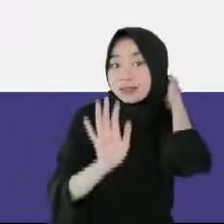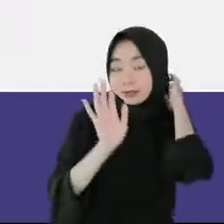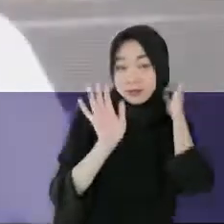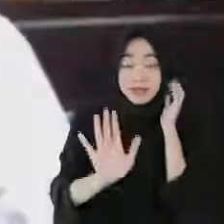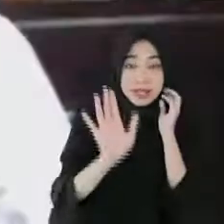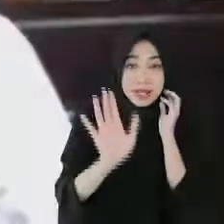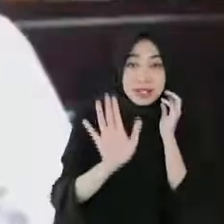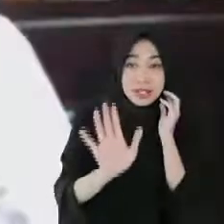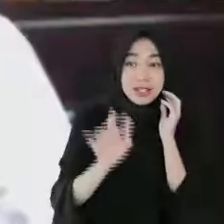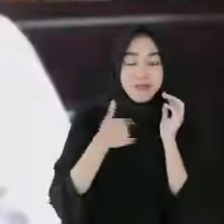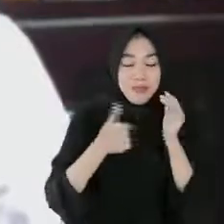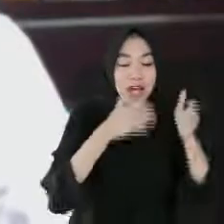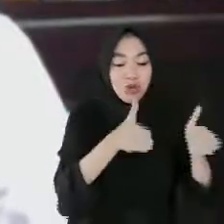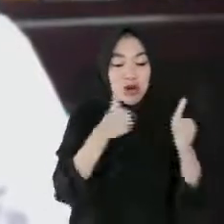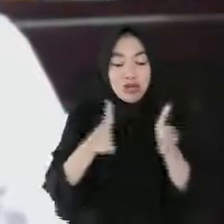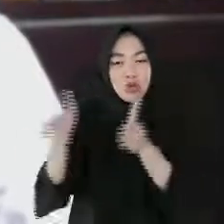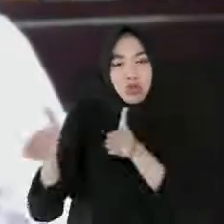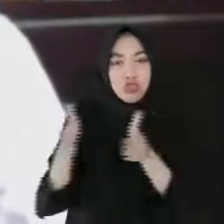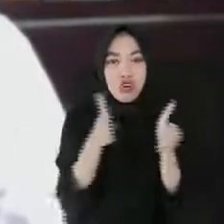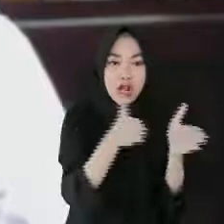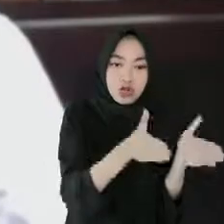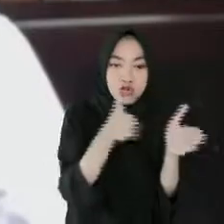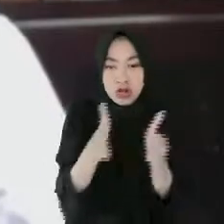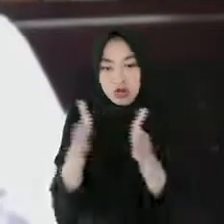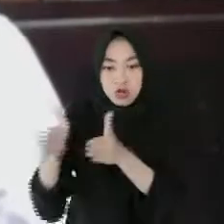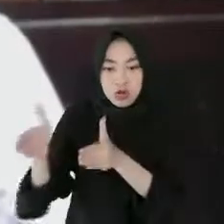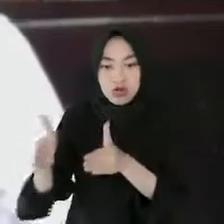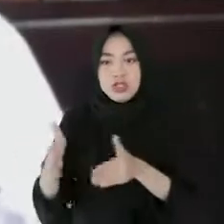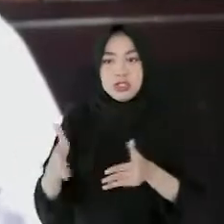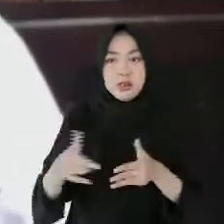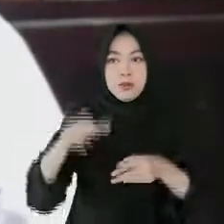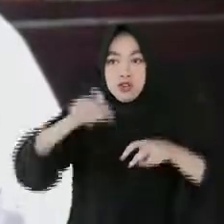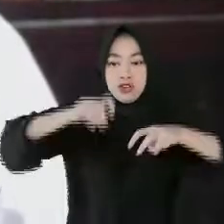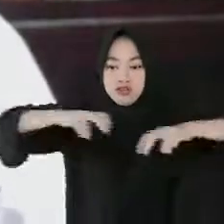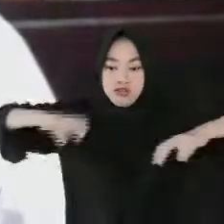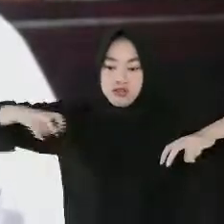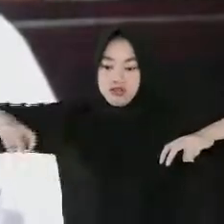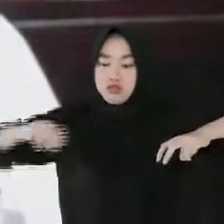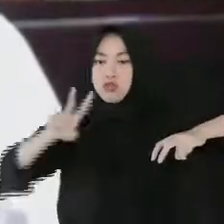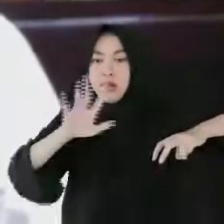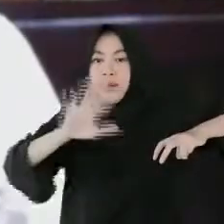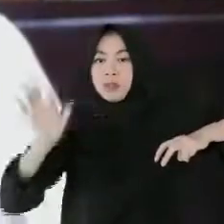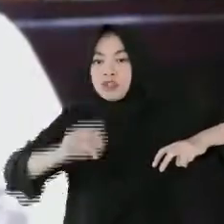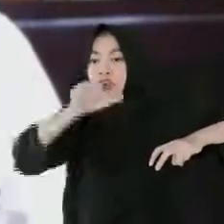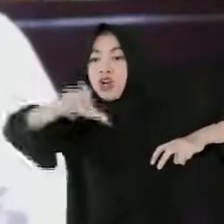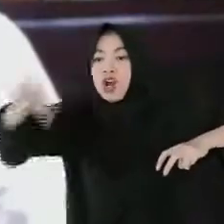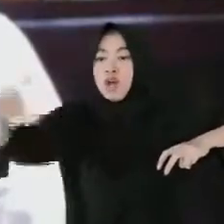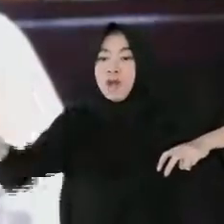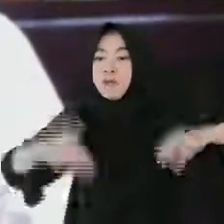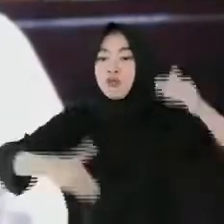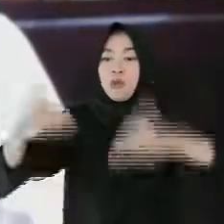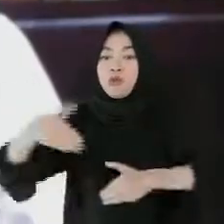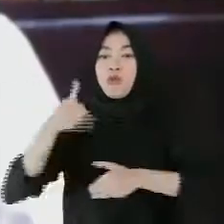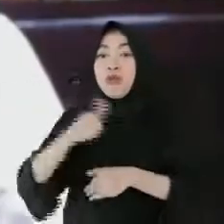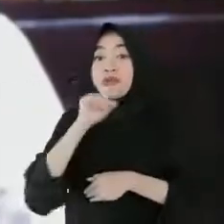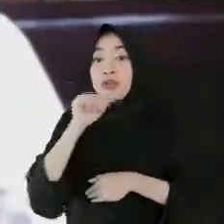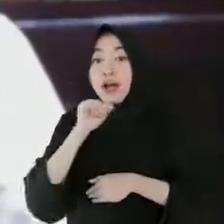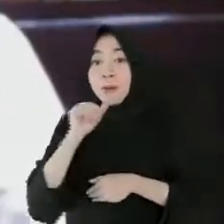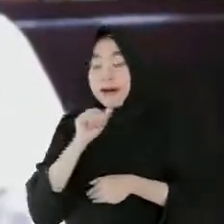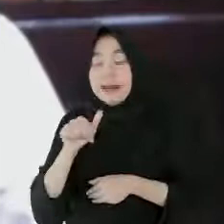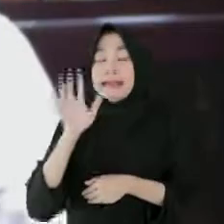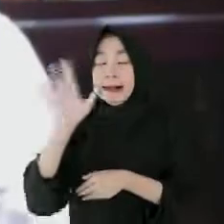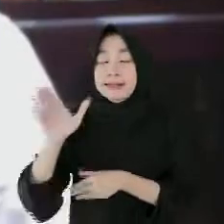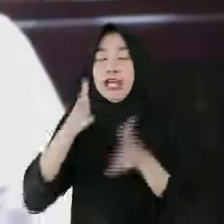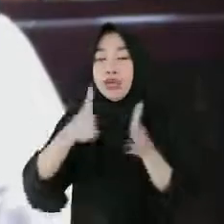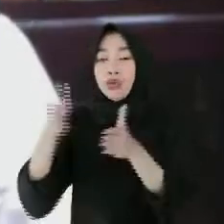di desa mengatur bagaimana cara memonitor tetangga karena kami punya pengalaman dengan Liga